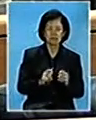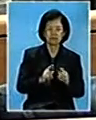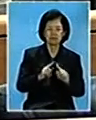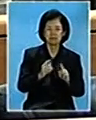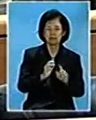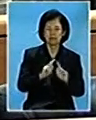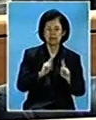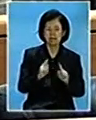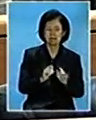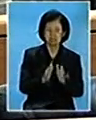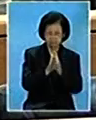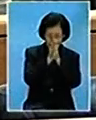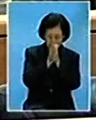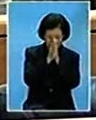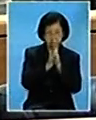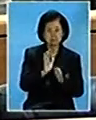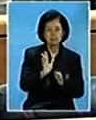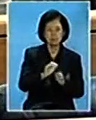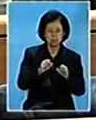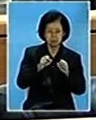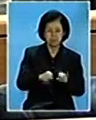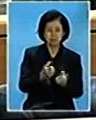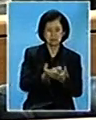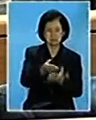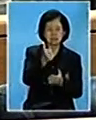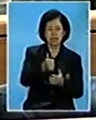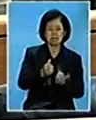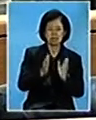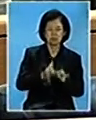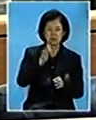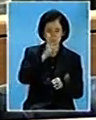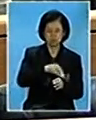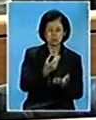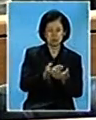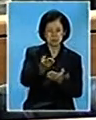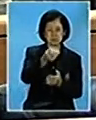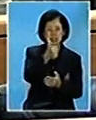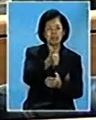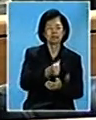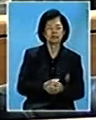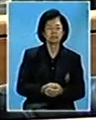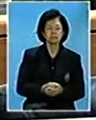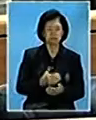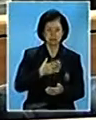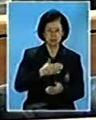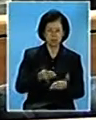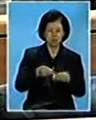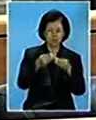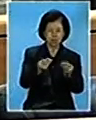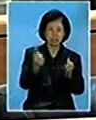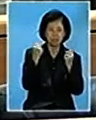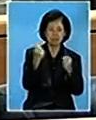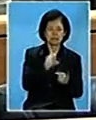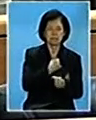บานกันแล้วครับไม่ว่าที่ไหนเพราะมันสามารถซื้อได้คนชั่วมันซื้อได้เพราะนั้นเนี่ยนะครับผมต้องให้กำลังใจศาลรัฐธร